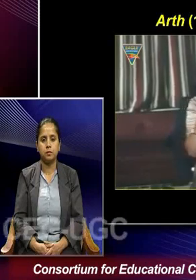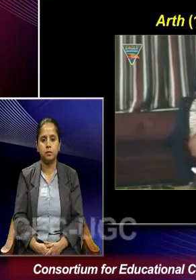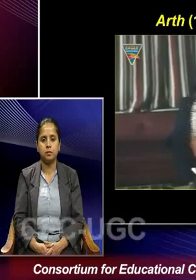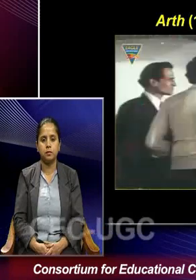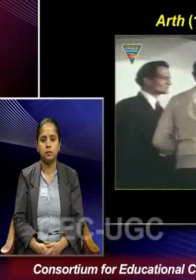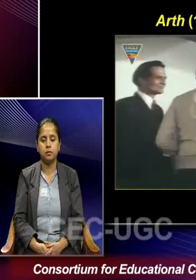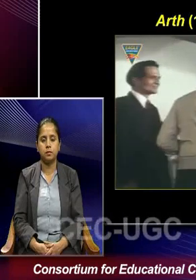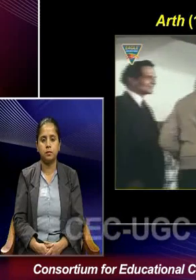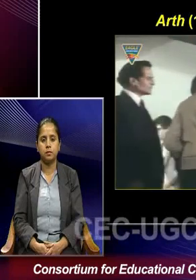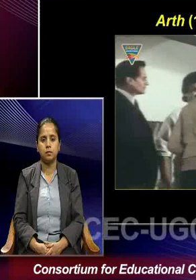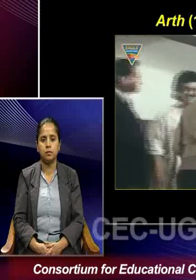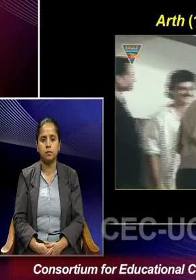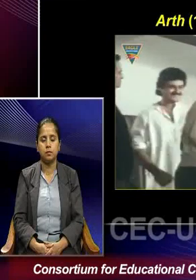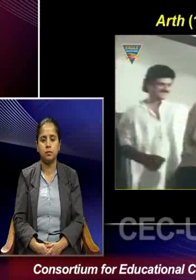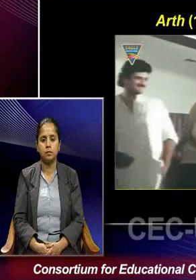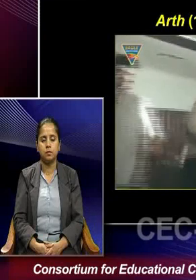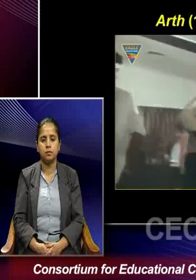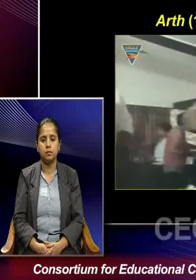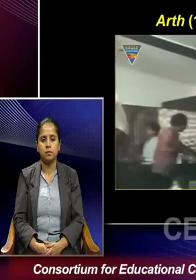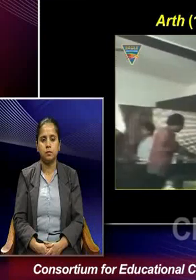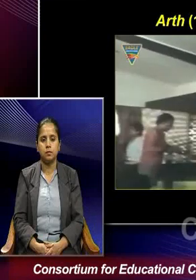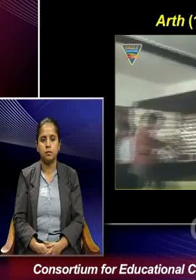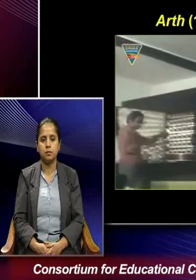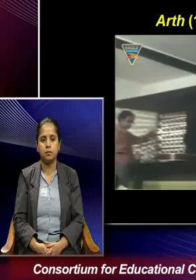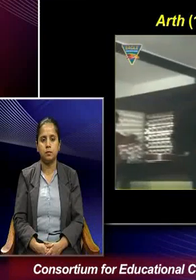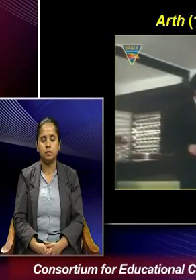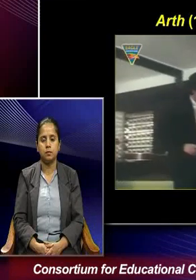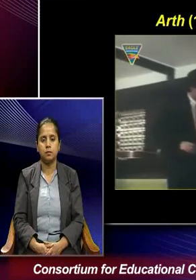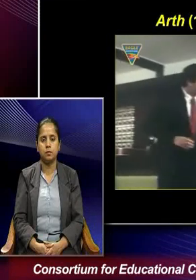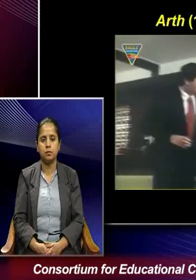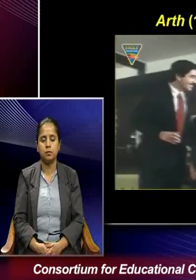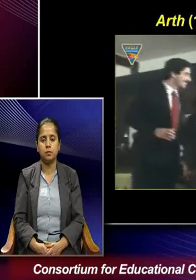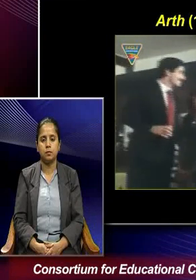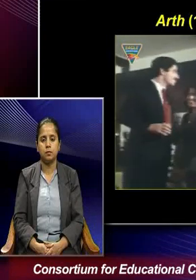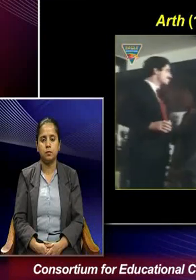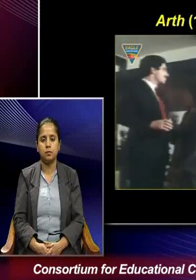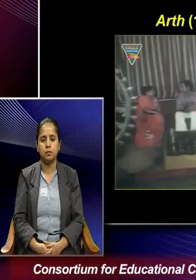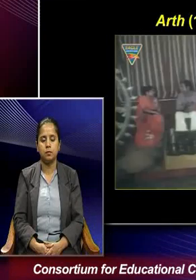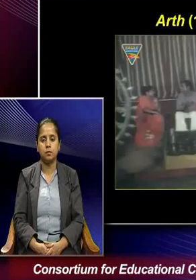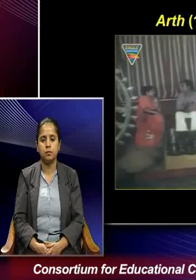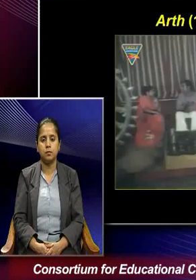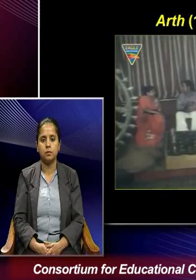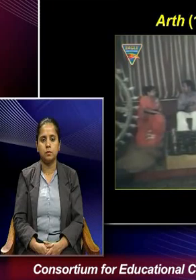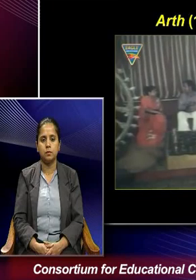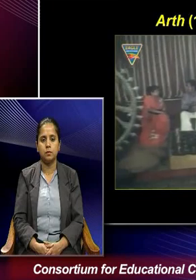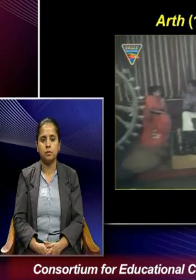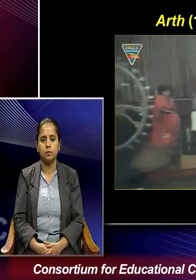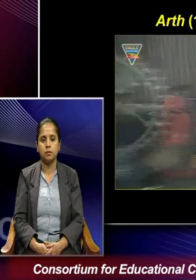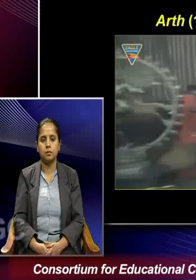हो. Thank you, sir. My pleasure. My pleasure. क्या हुआ? Hello. I'm fine. क्या हुआ?